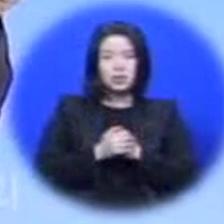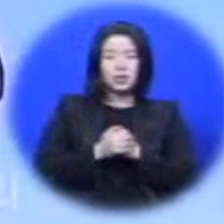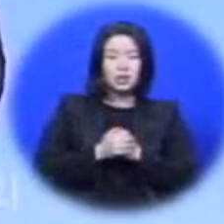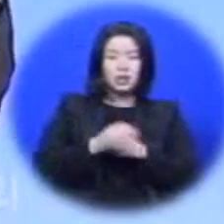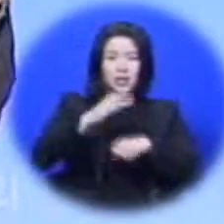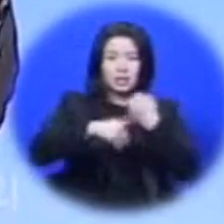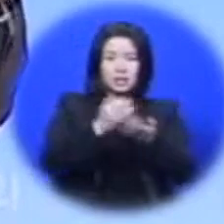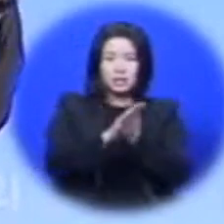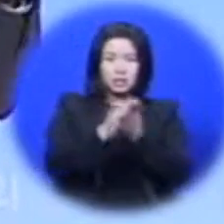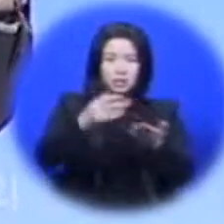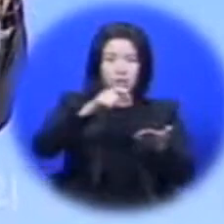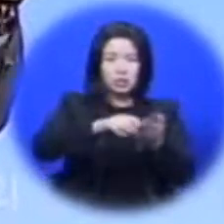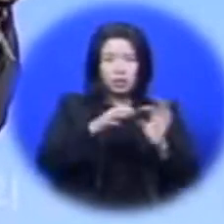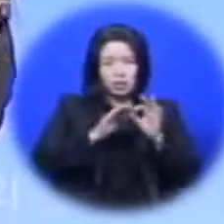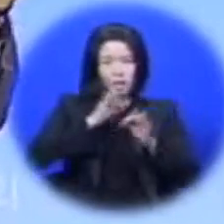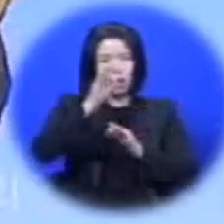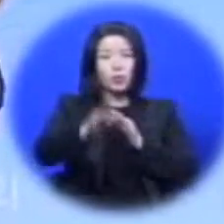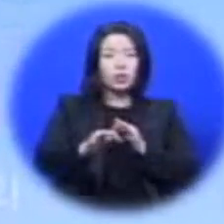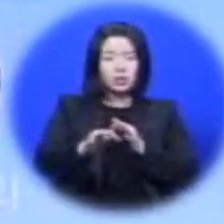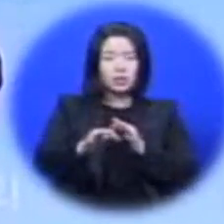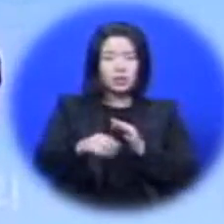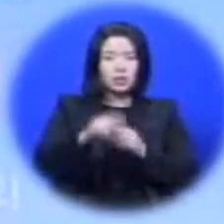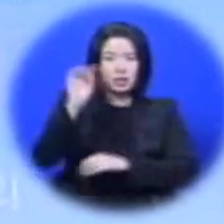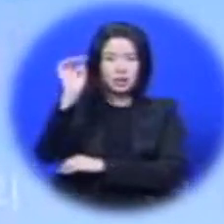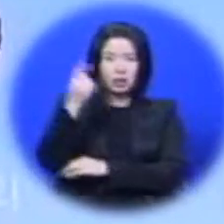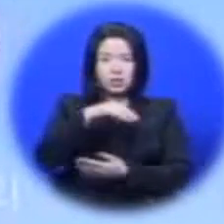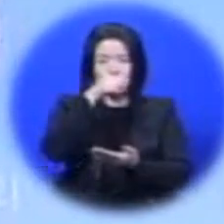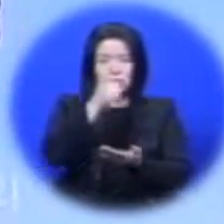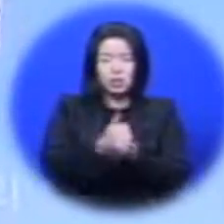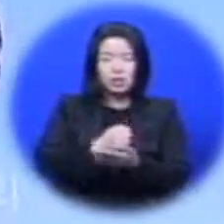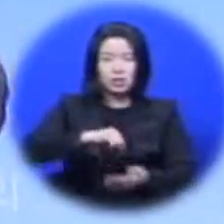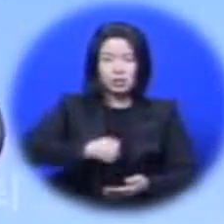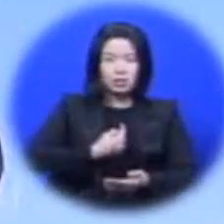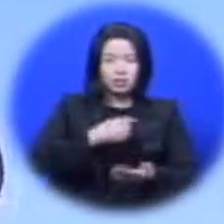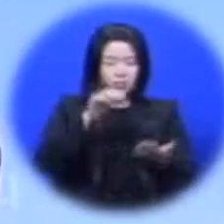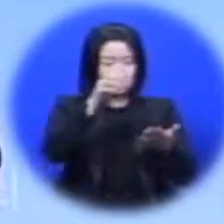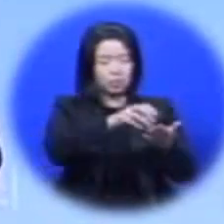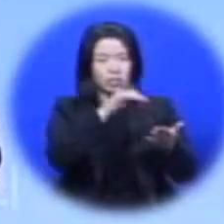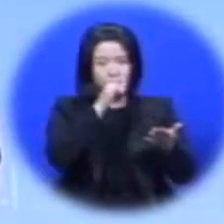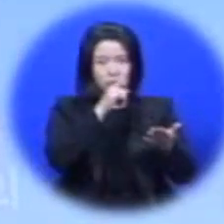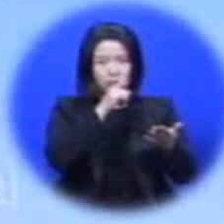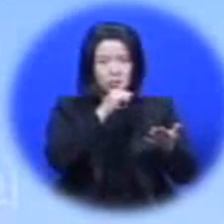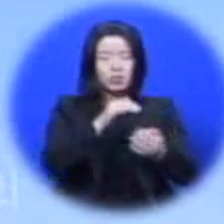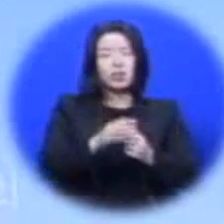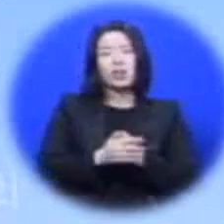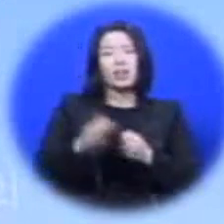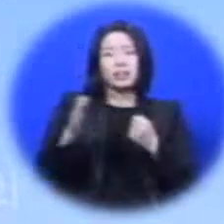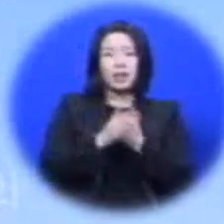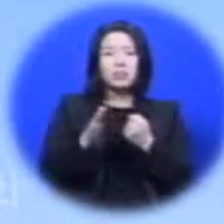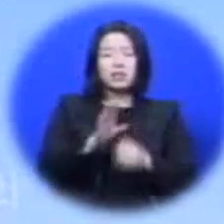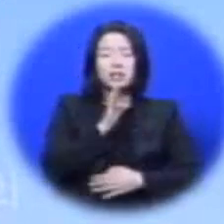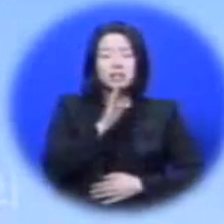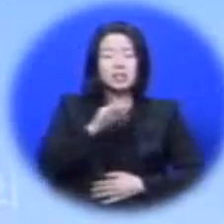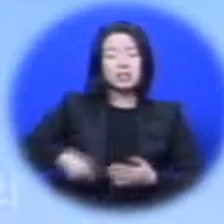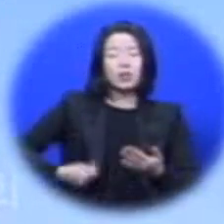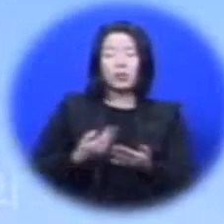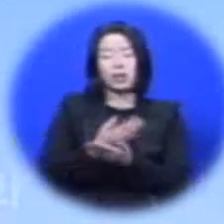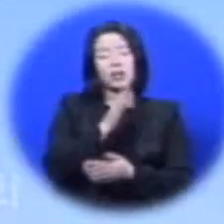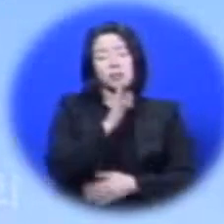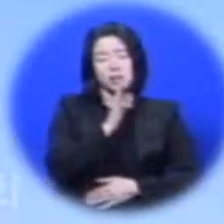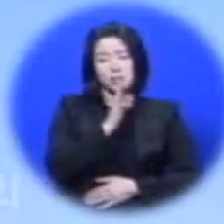성경 속에 영혼이 있는 성경 속에 다윗은 자기의 죄의 고백을 실었습니다. 그러니 진짜 회개한 거죠.